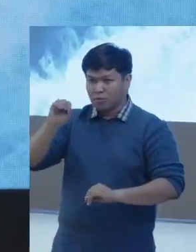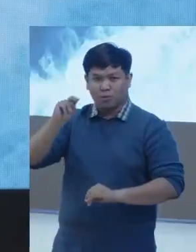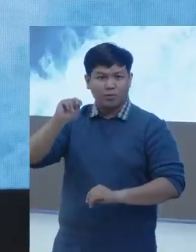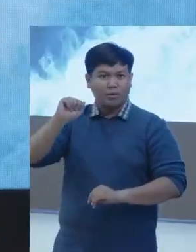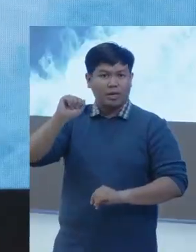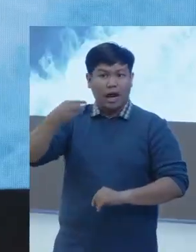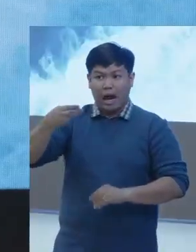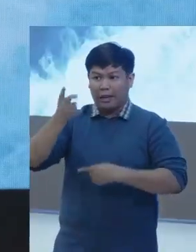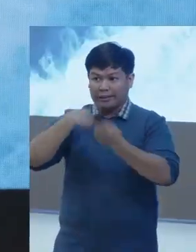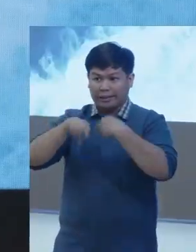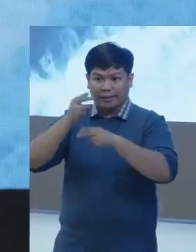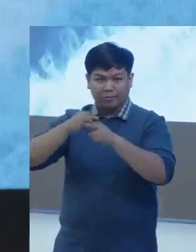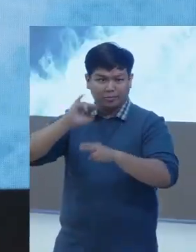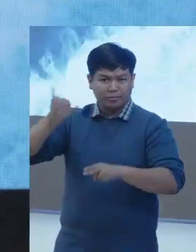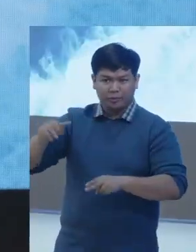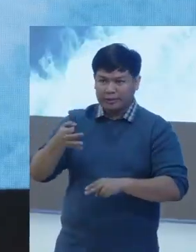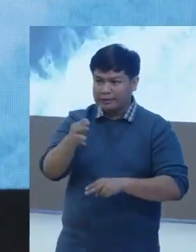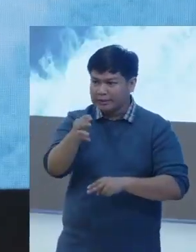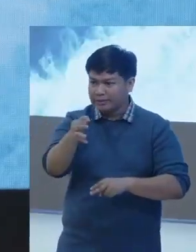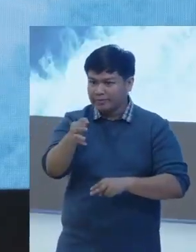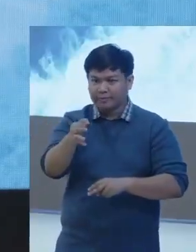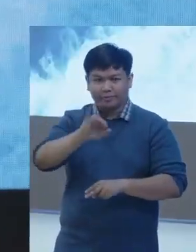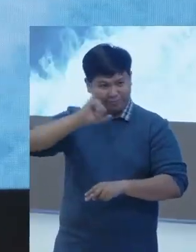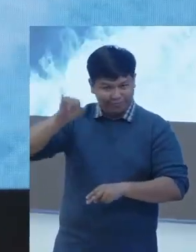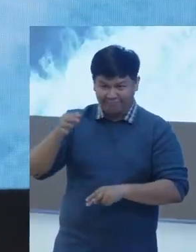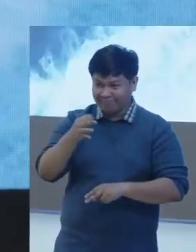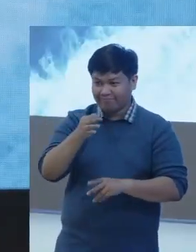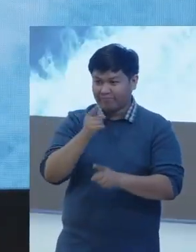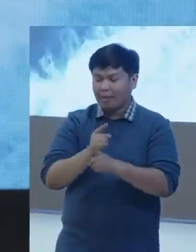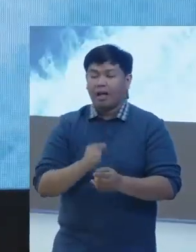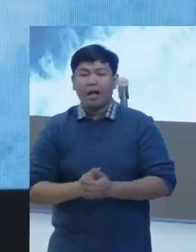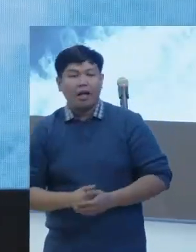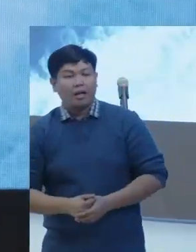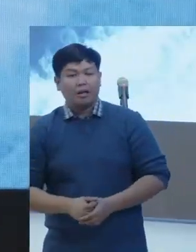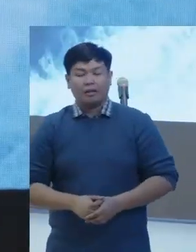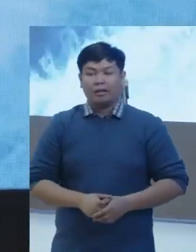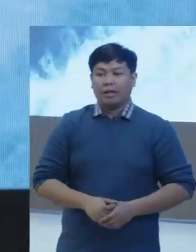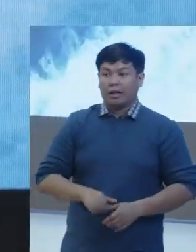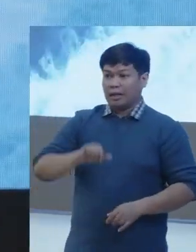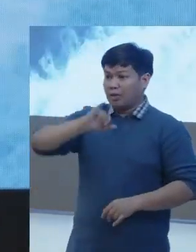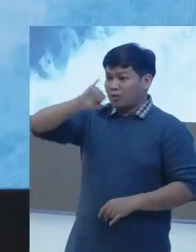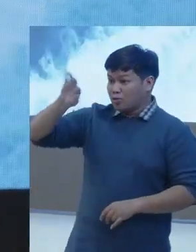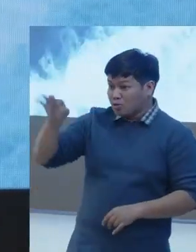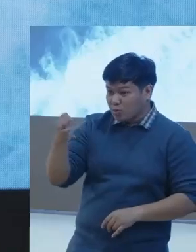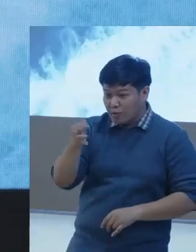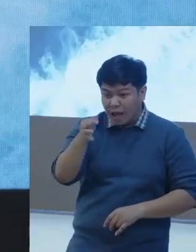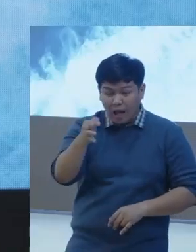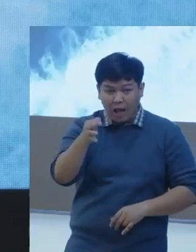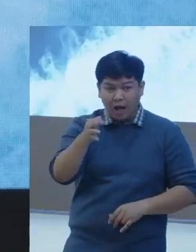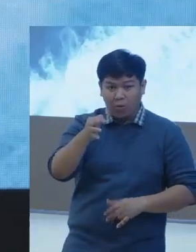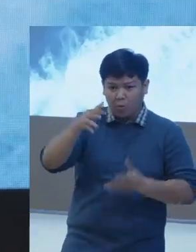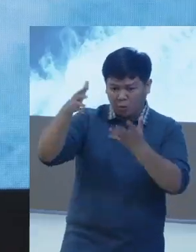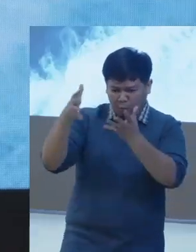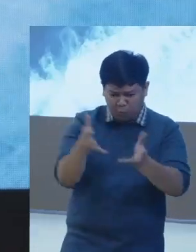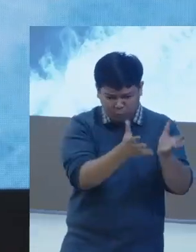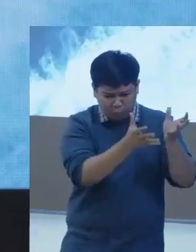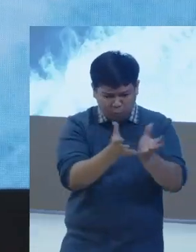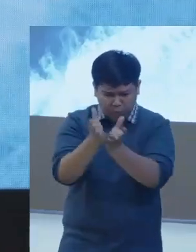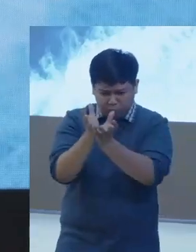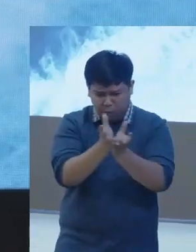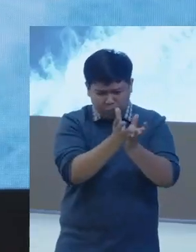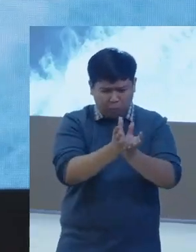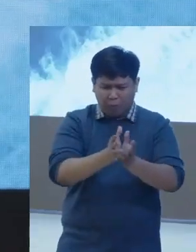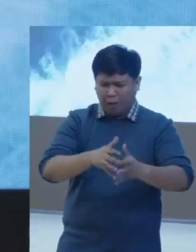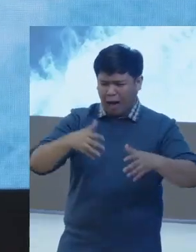Ang pinakadakilang milagro ng Diyos sa buhay ni Jonah ay hindi lang yung pagsaklolo sa kanya ng isang malaking